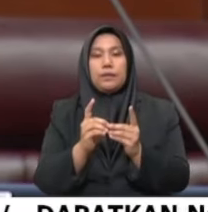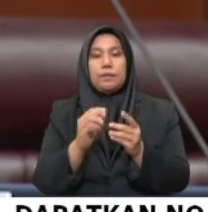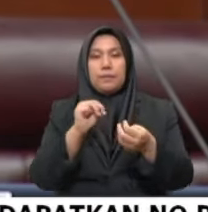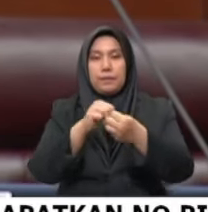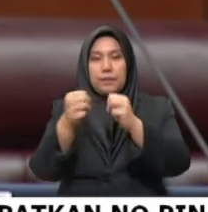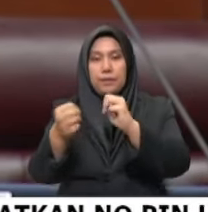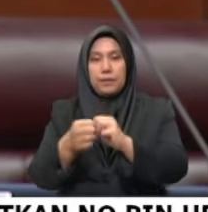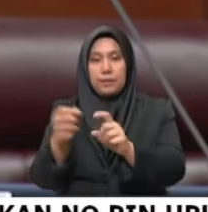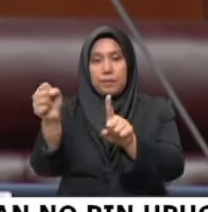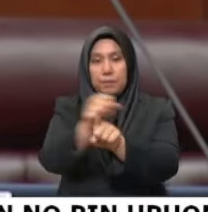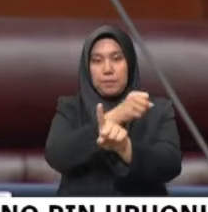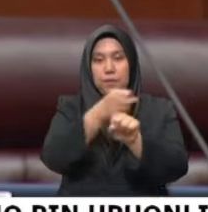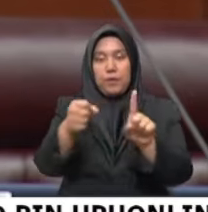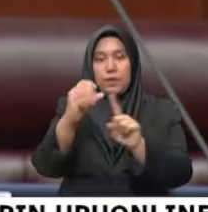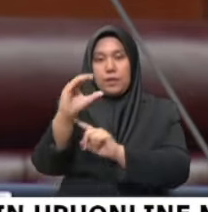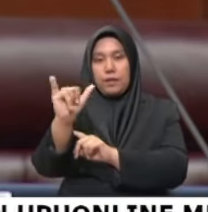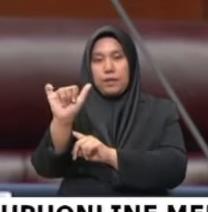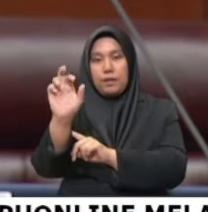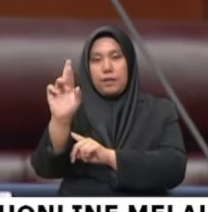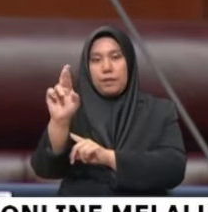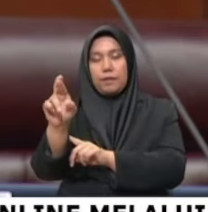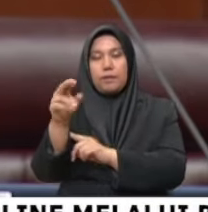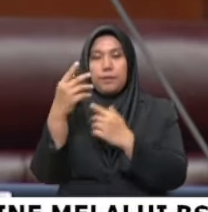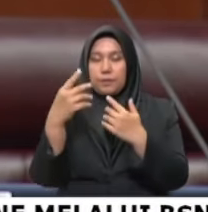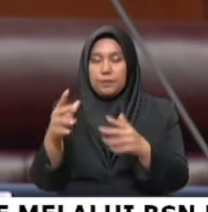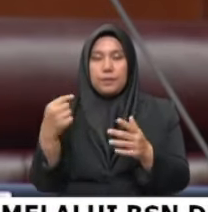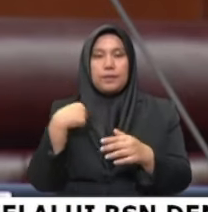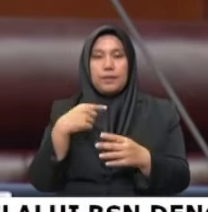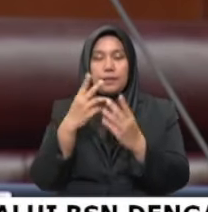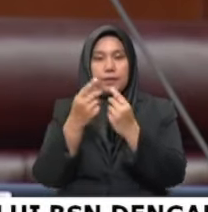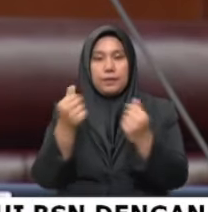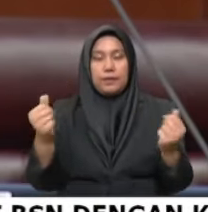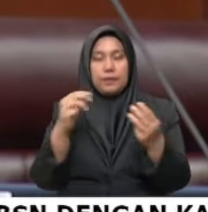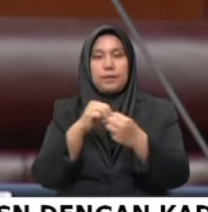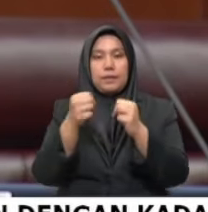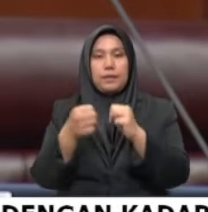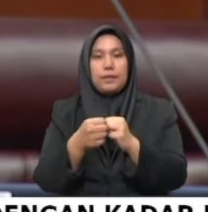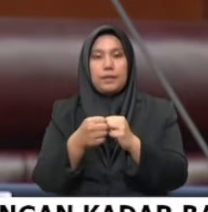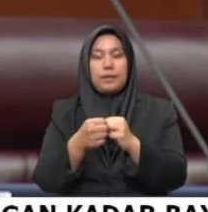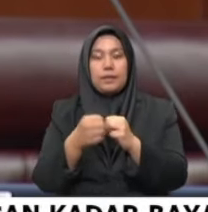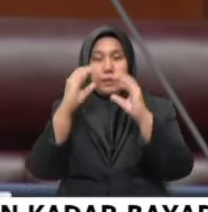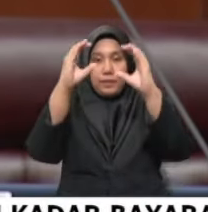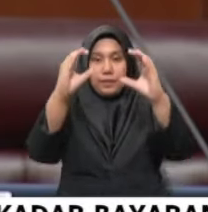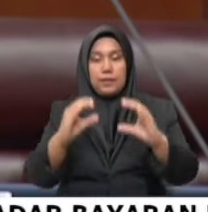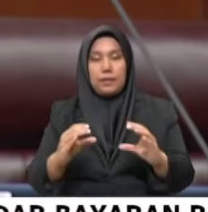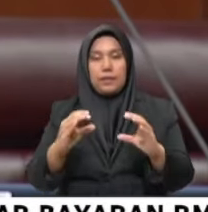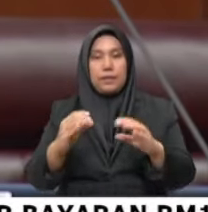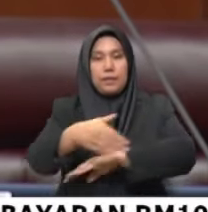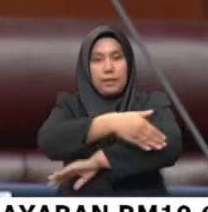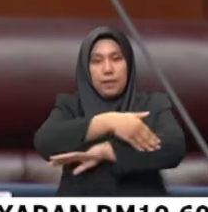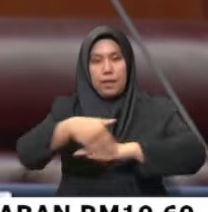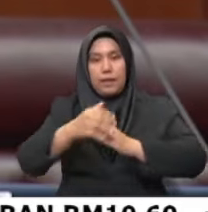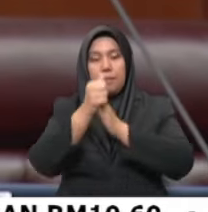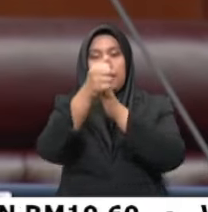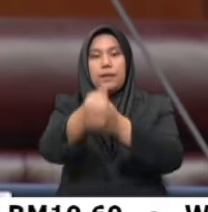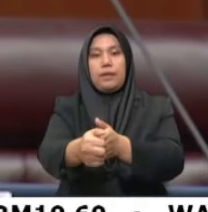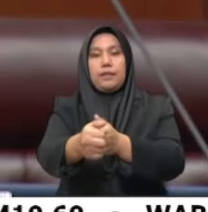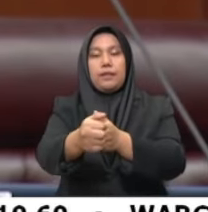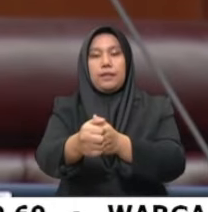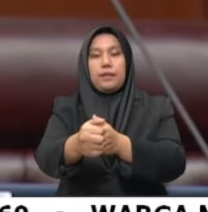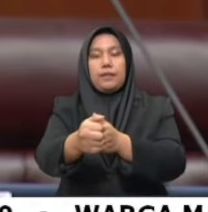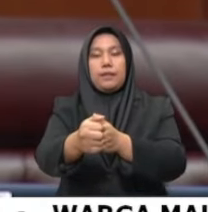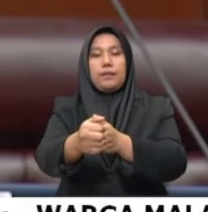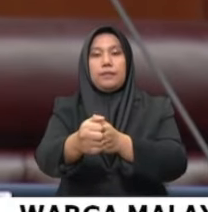isu buli cyber ini telah pun kita tangani dalam konteks yang kita sebut sebagai garis panduan